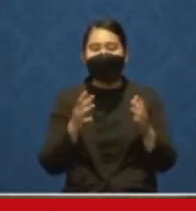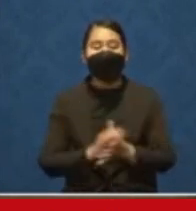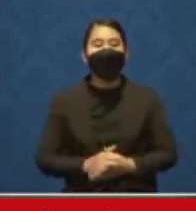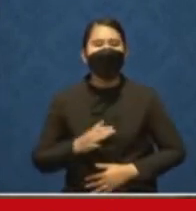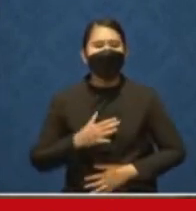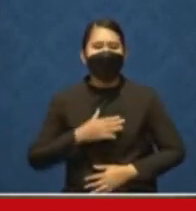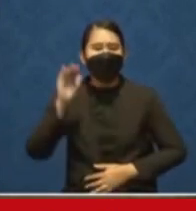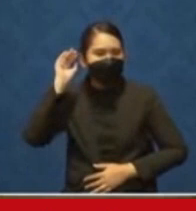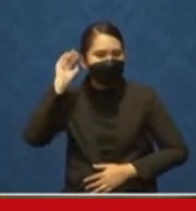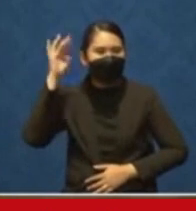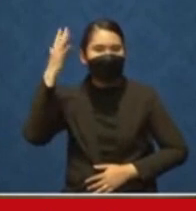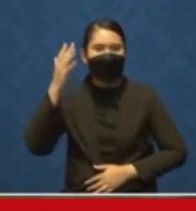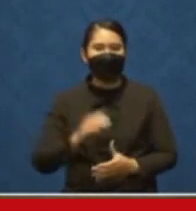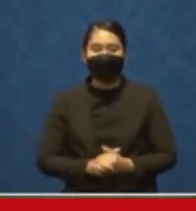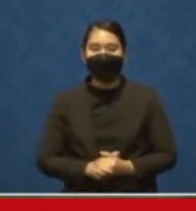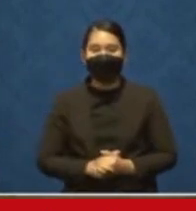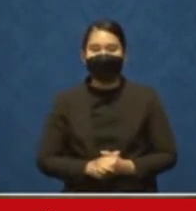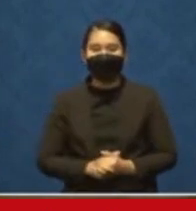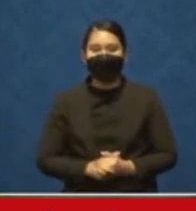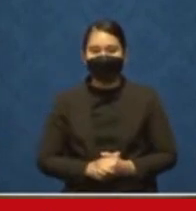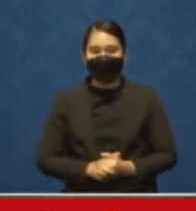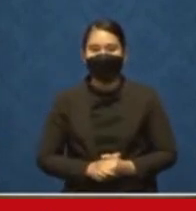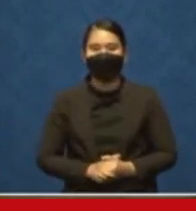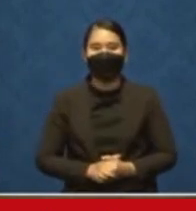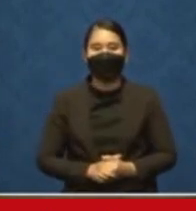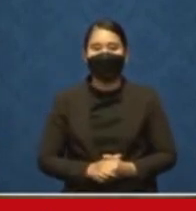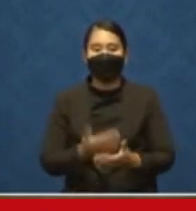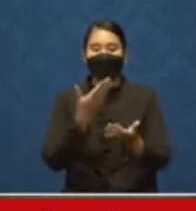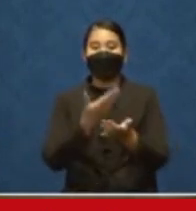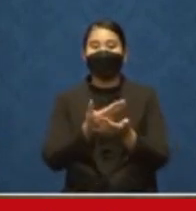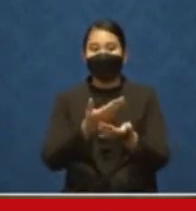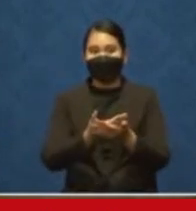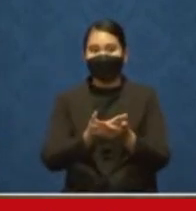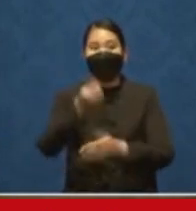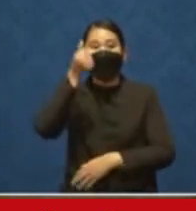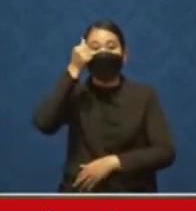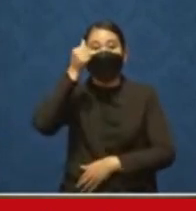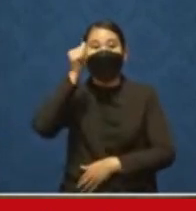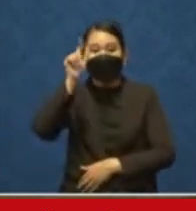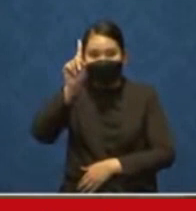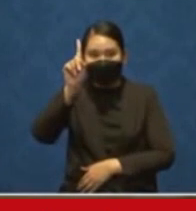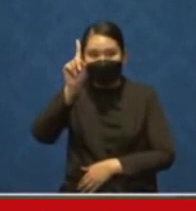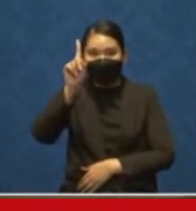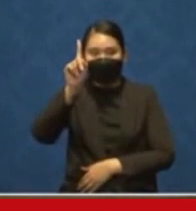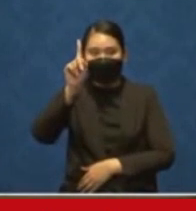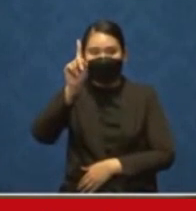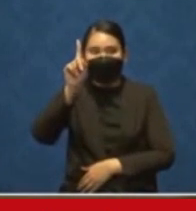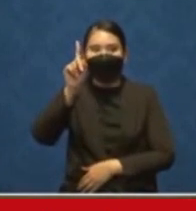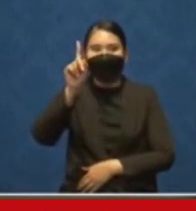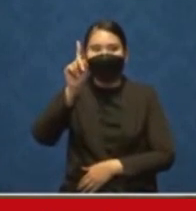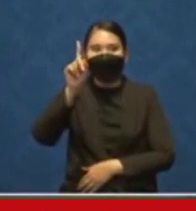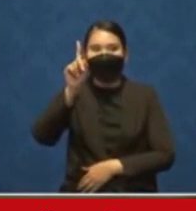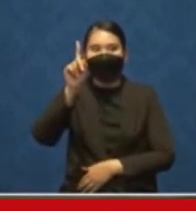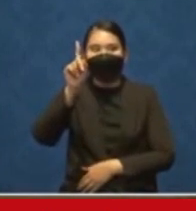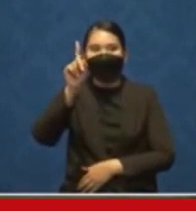ตอบว่ายังไงครับก็เป็นไปไม่ได้ผมไม่เชื่อว่าจะเป็นอย่างนั้นอีกหนึ่ง